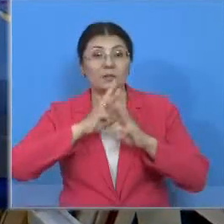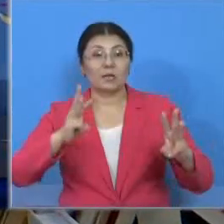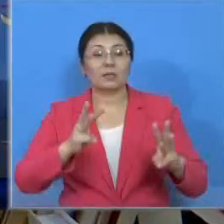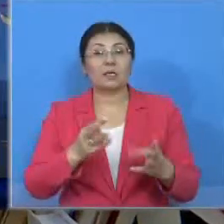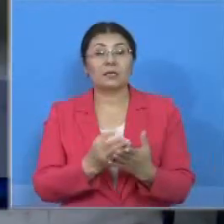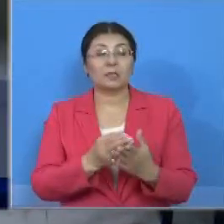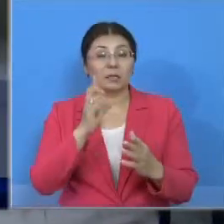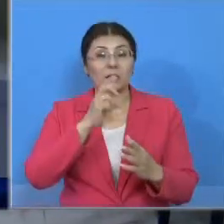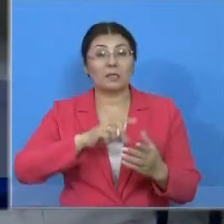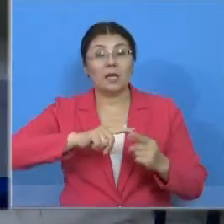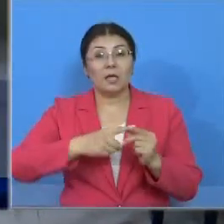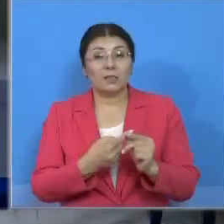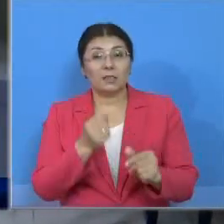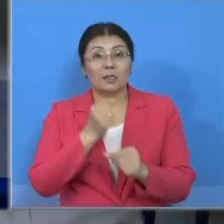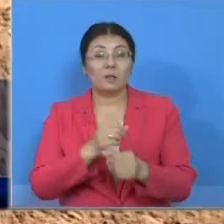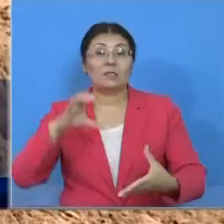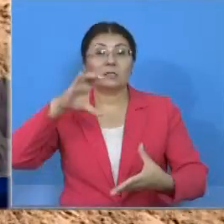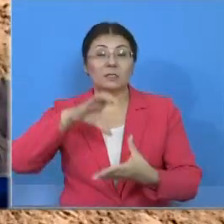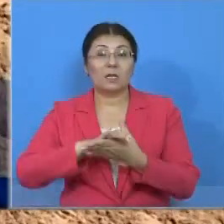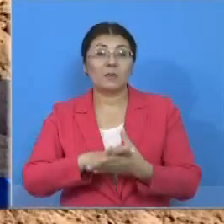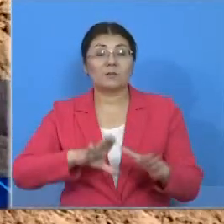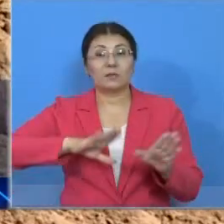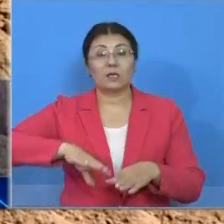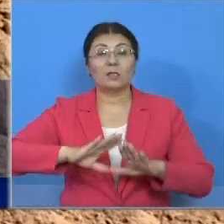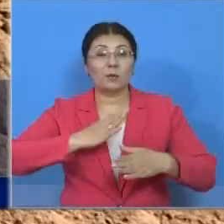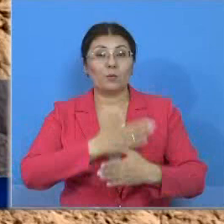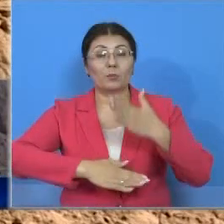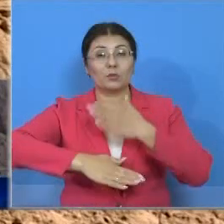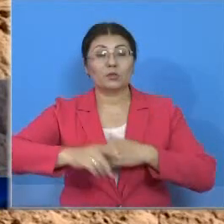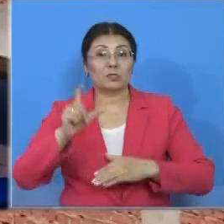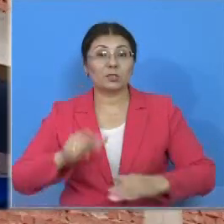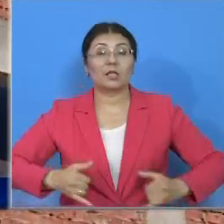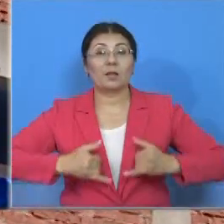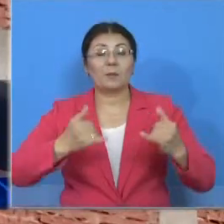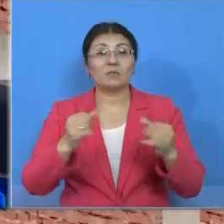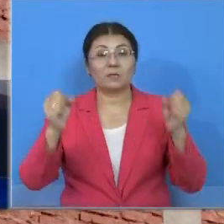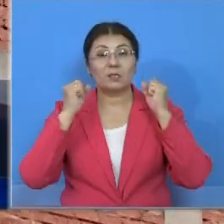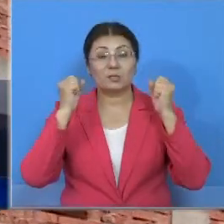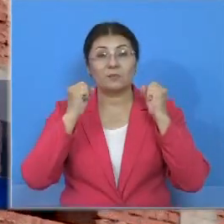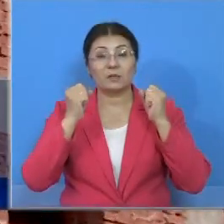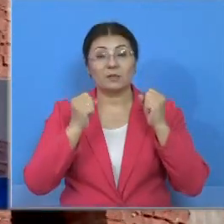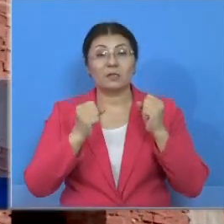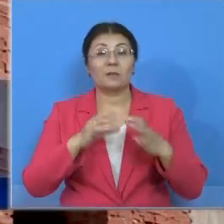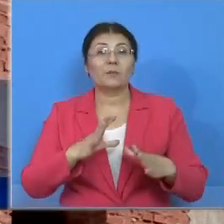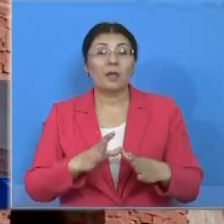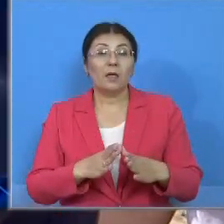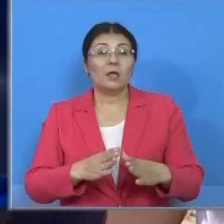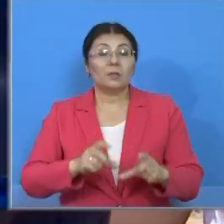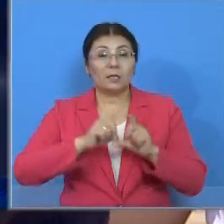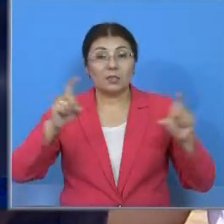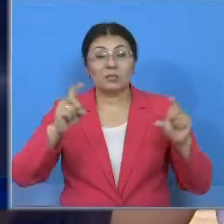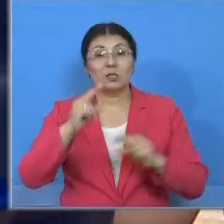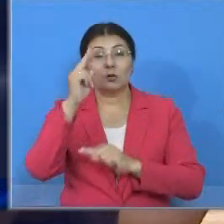мекеменің материалды техникалық базасы таныстырылды. Кейін мүмкіндігі шектеулі жандарға арналған дене шынықтыру, сауықтыру кешенінің құрылысын